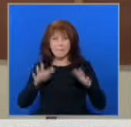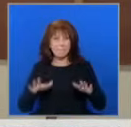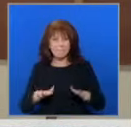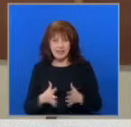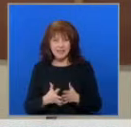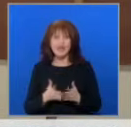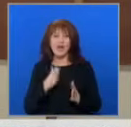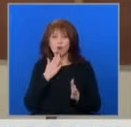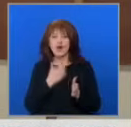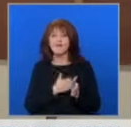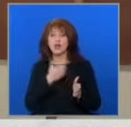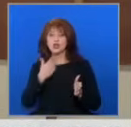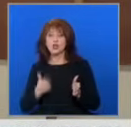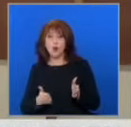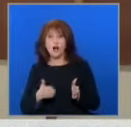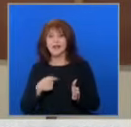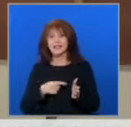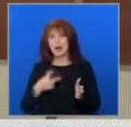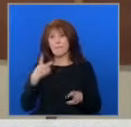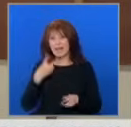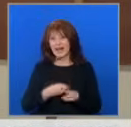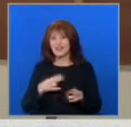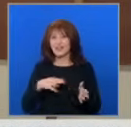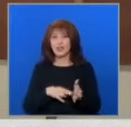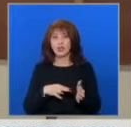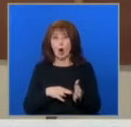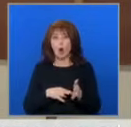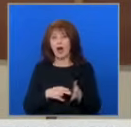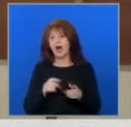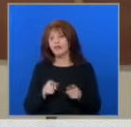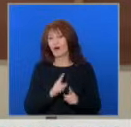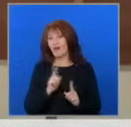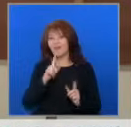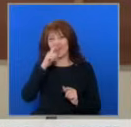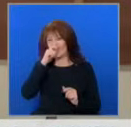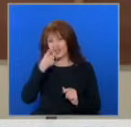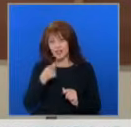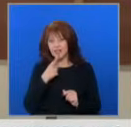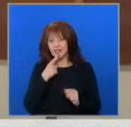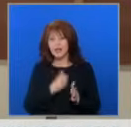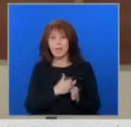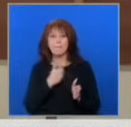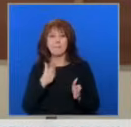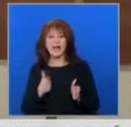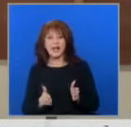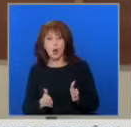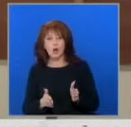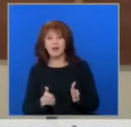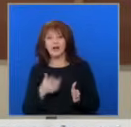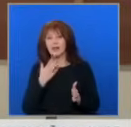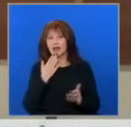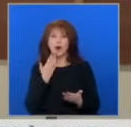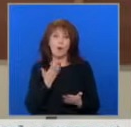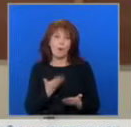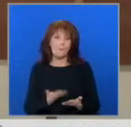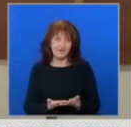тогава срока на това прекъсване престава да важи за периода на